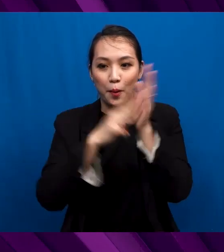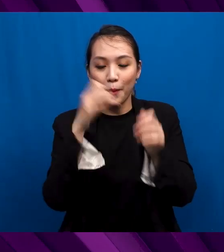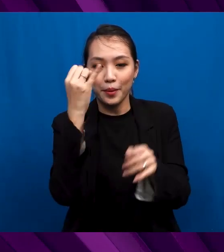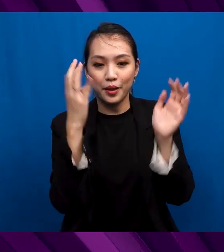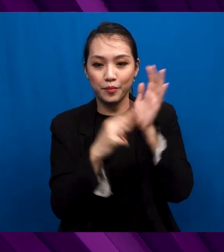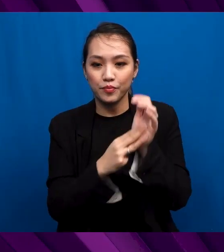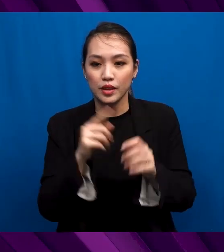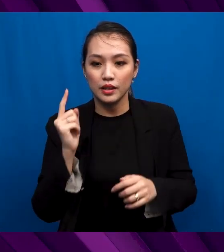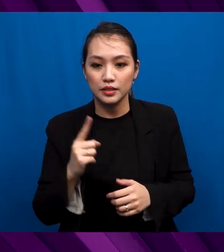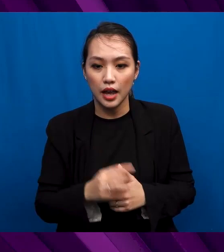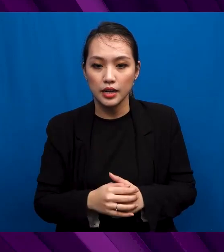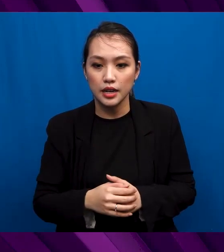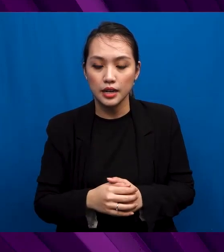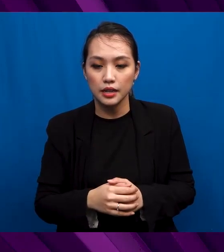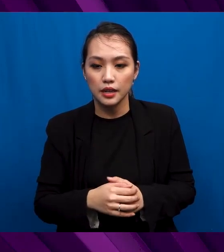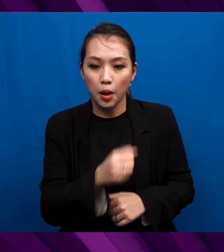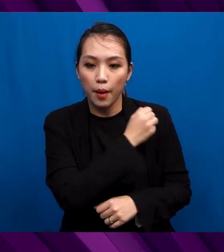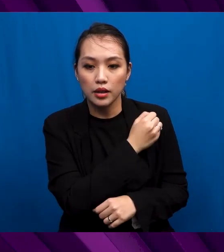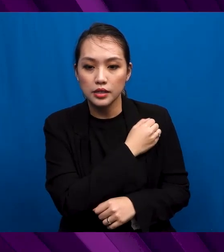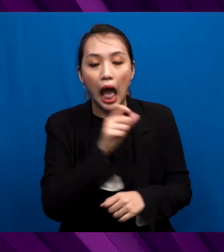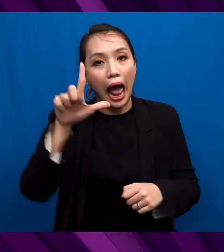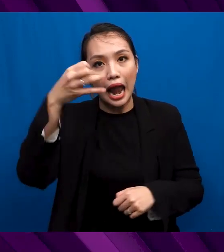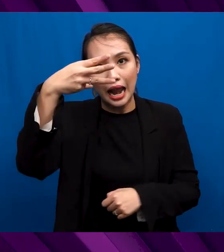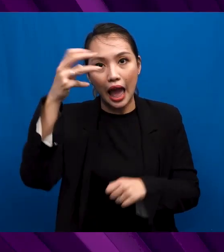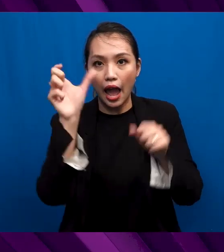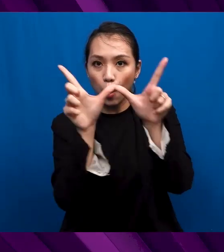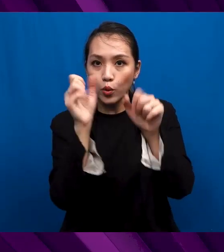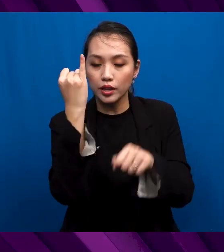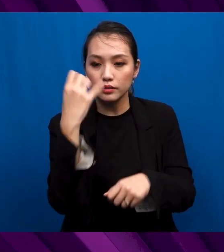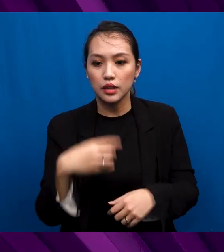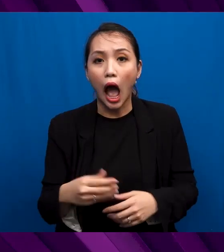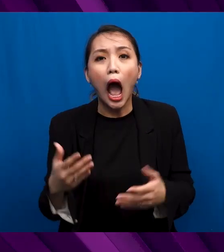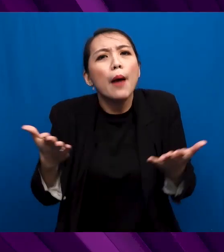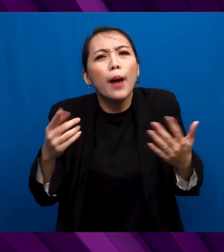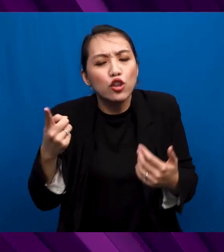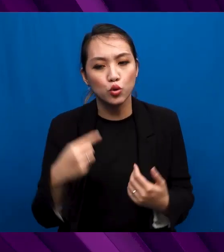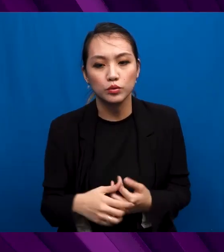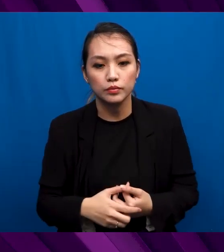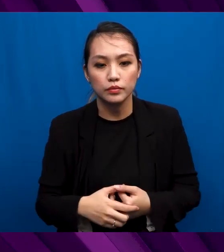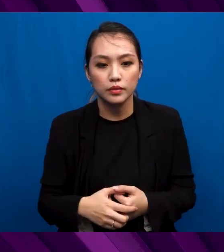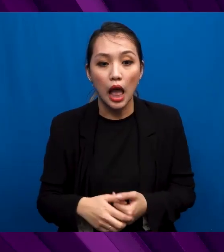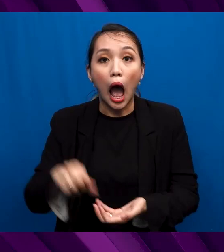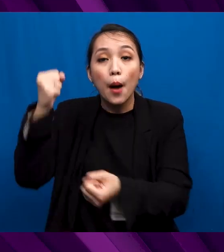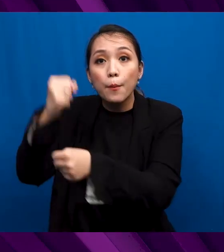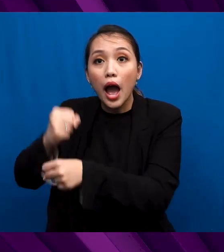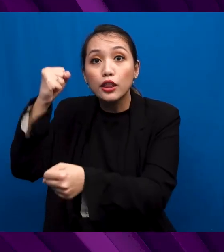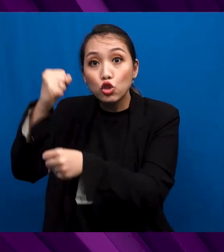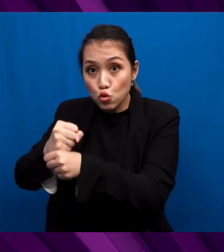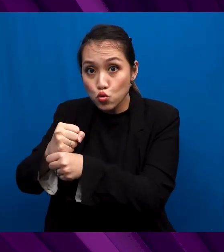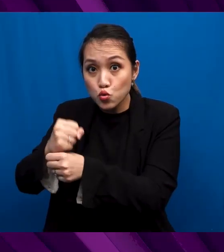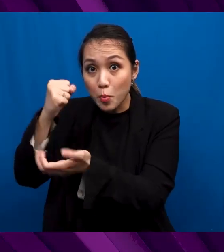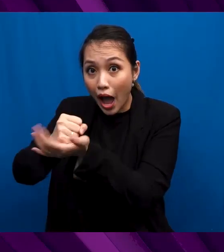Suku Lewi ini suku imam. Apa itu Urim dan Tumim? Tumim dan Urim adalah batu dadu doa di perjanjian lama, karena zaman